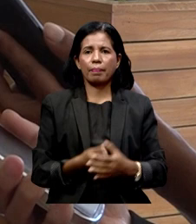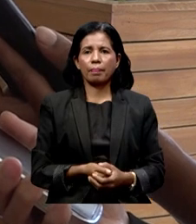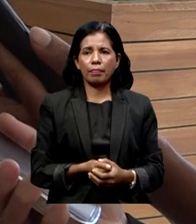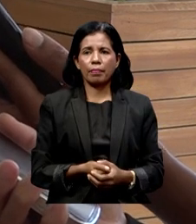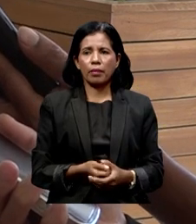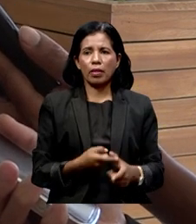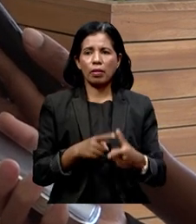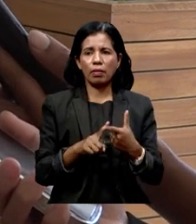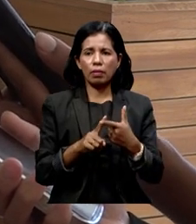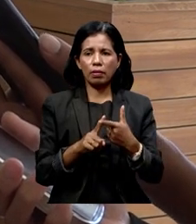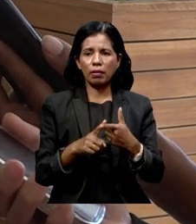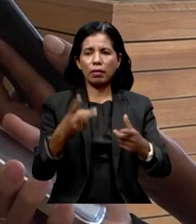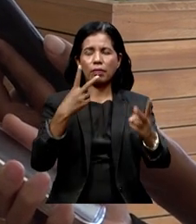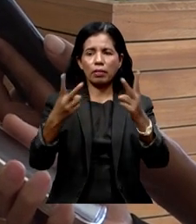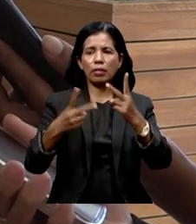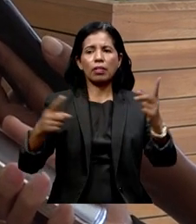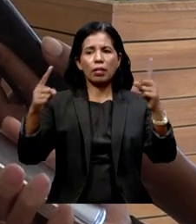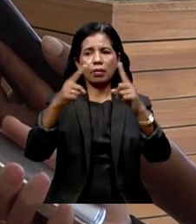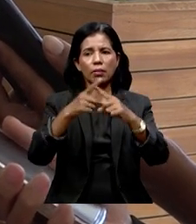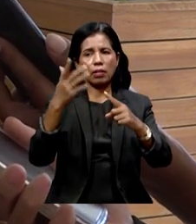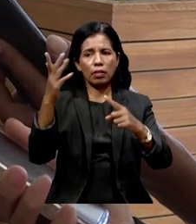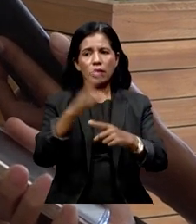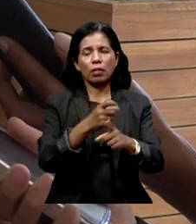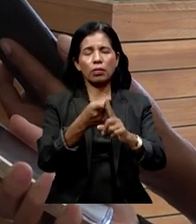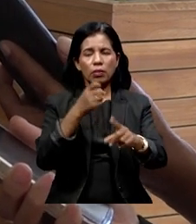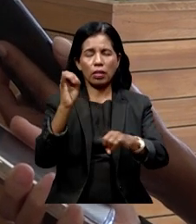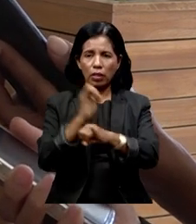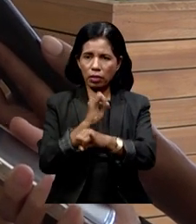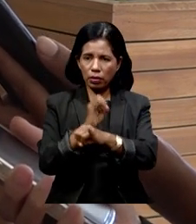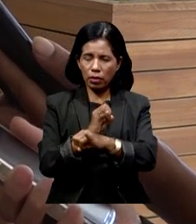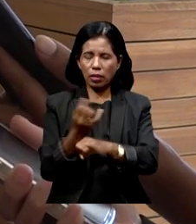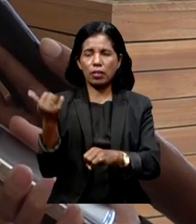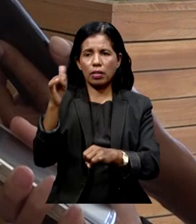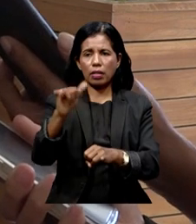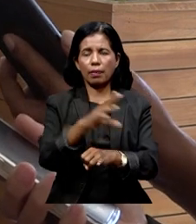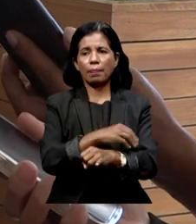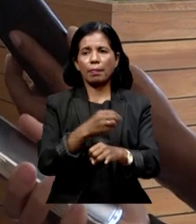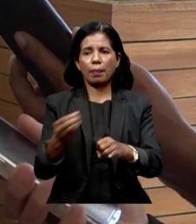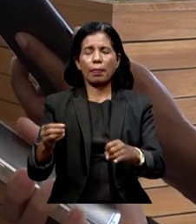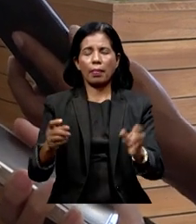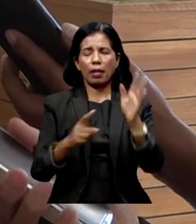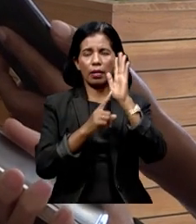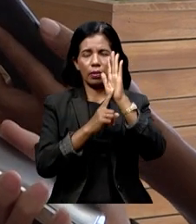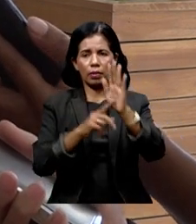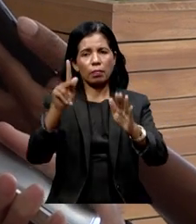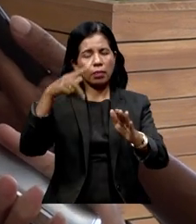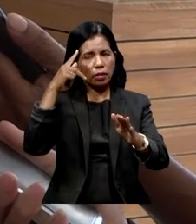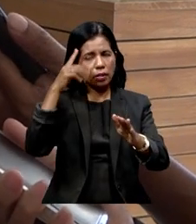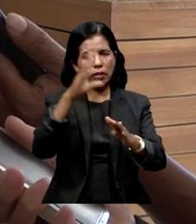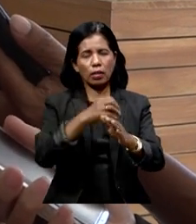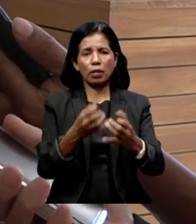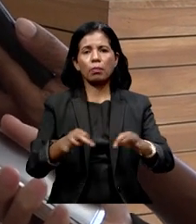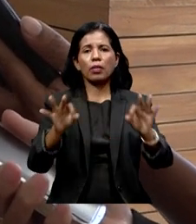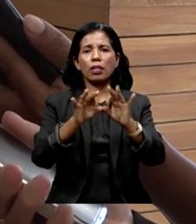mos visita ba iya parque industrial nebe maka sai hanesan politika ke importante